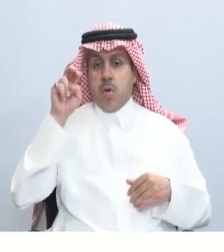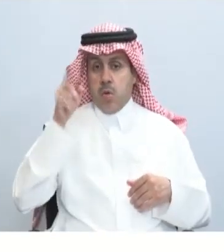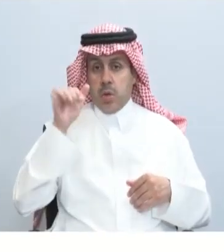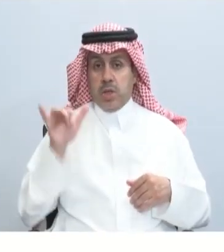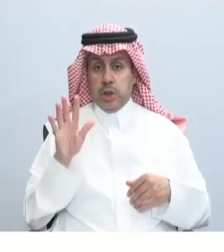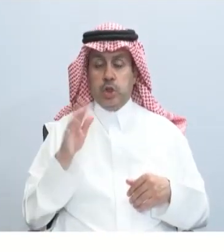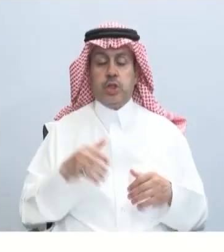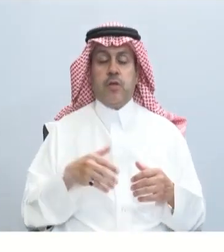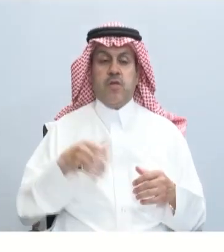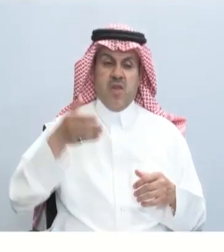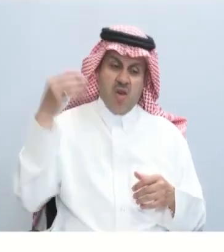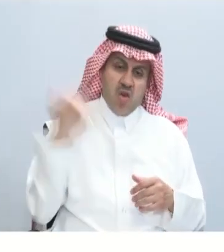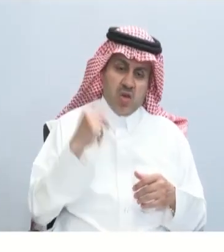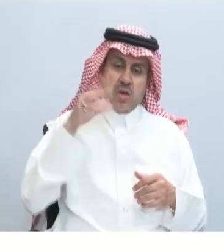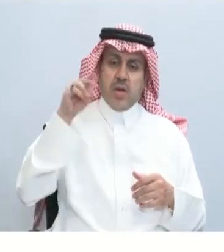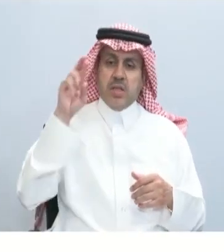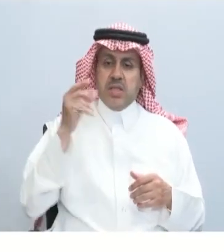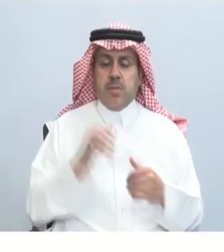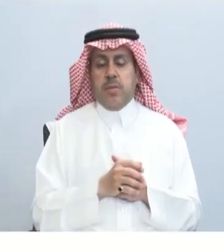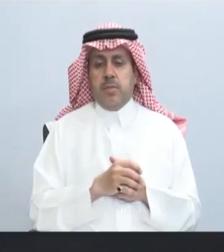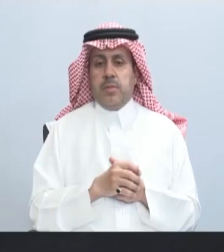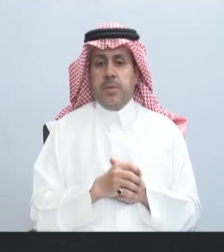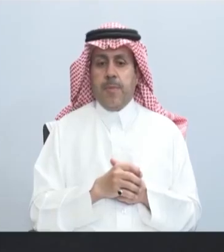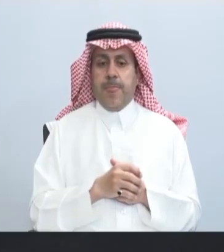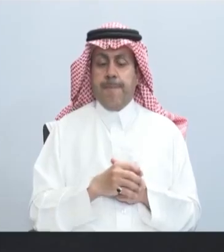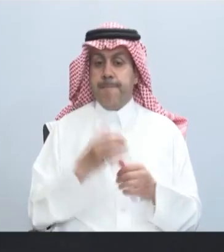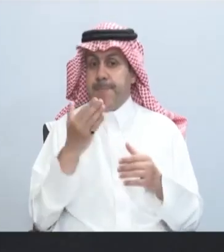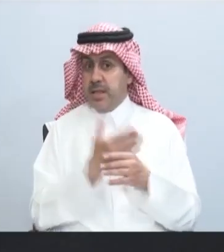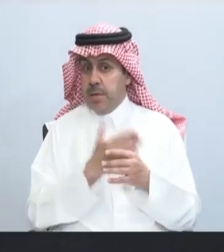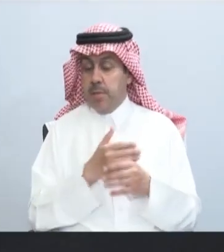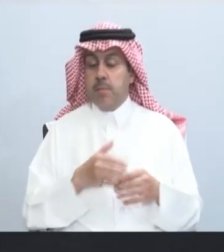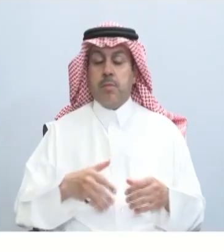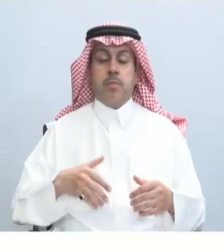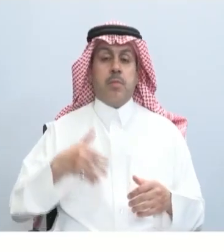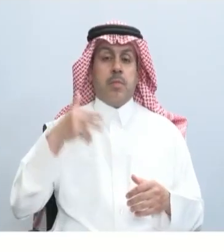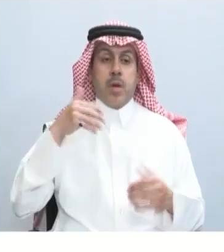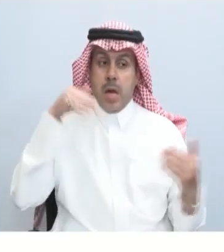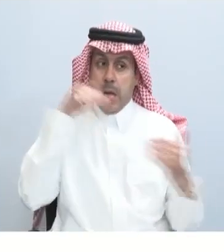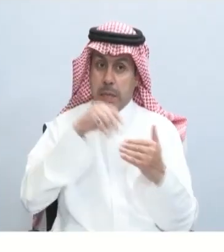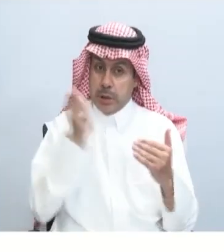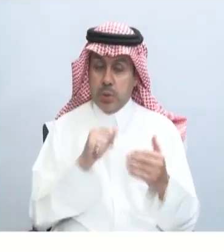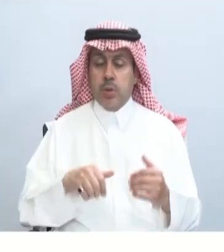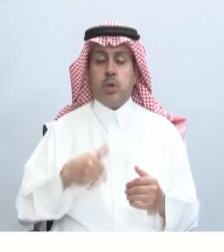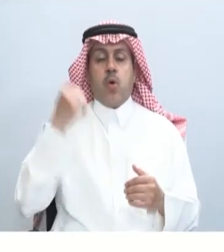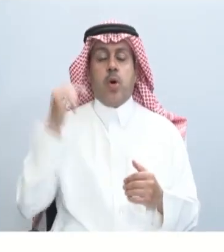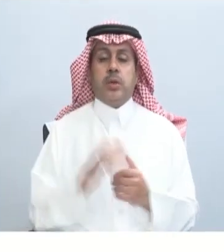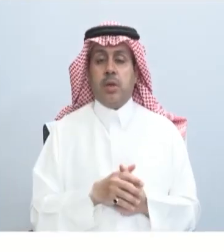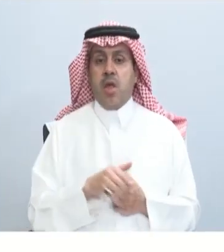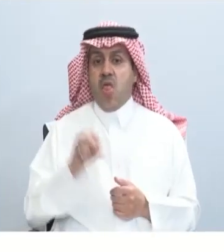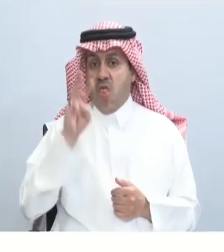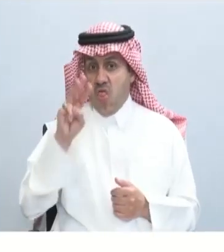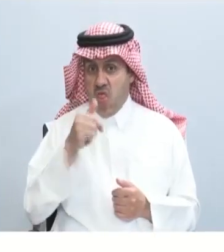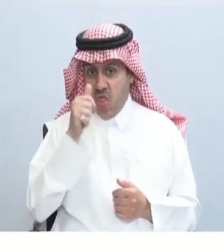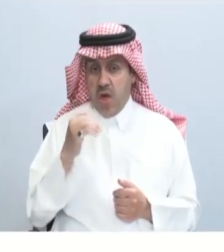غزوه بدر الكبرى لذلك فان سبب غزوه احد ثار قريش لهزيمه رجالها